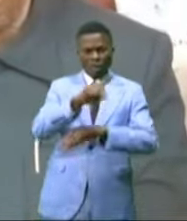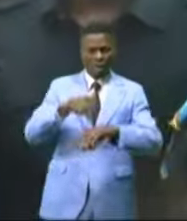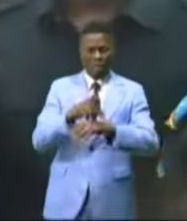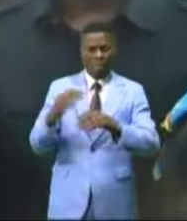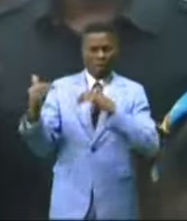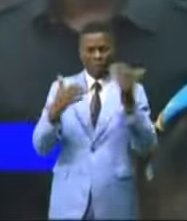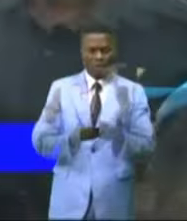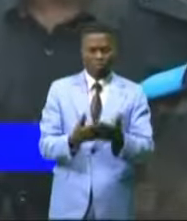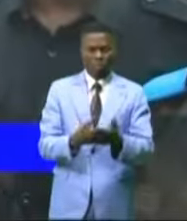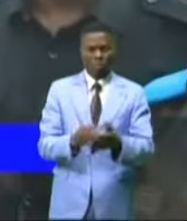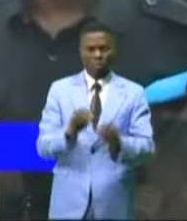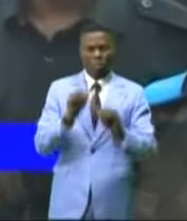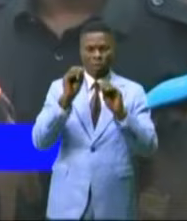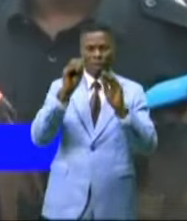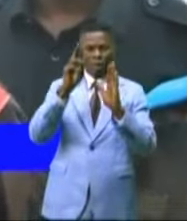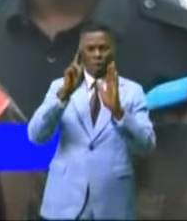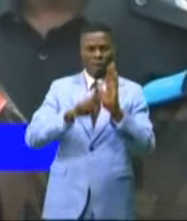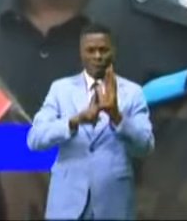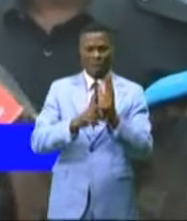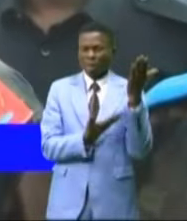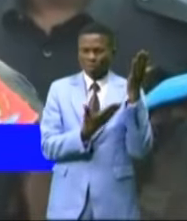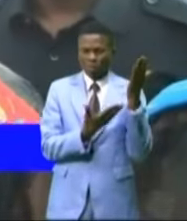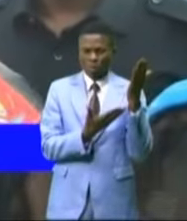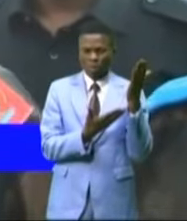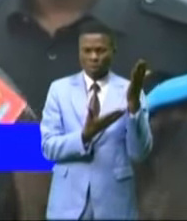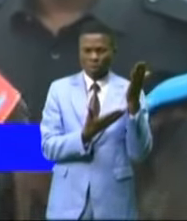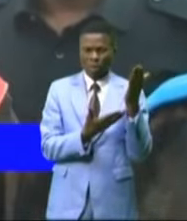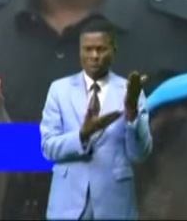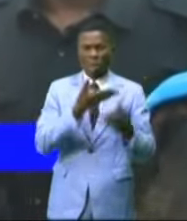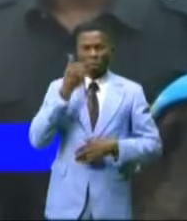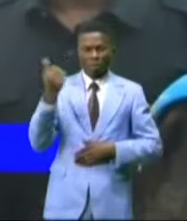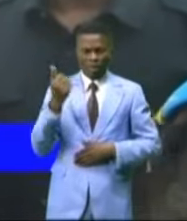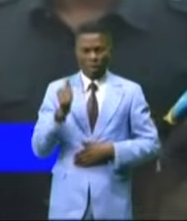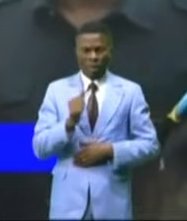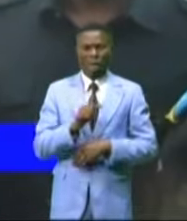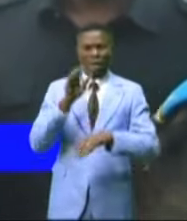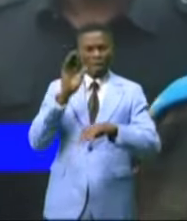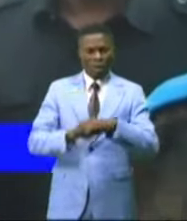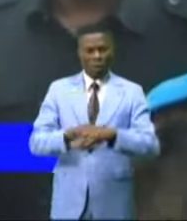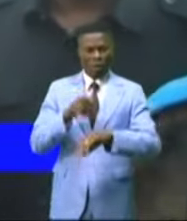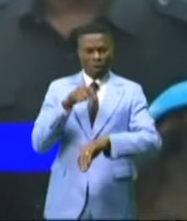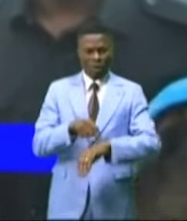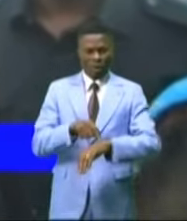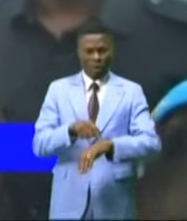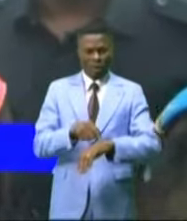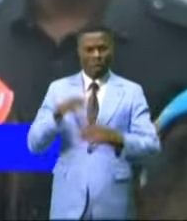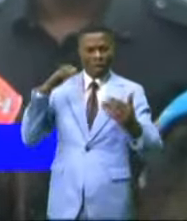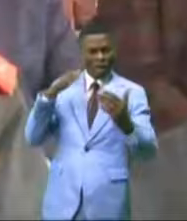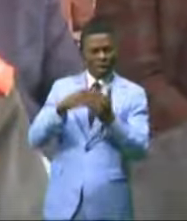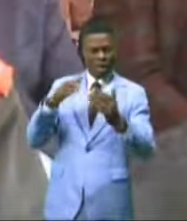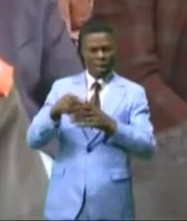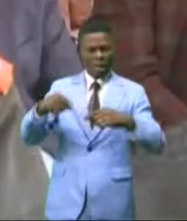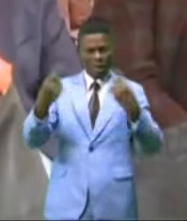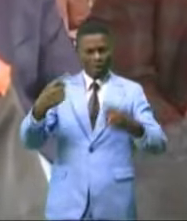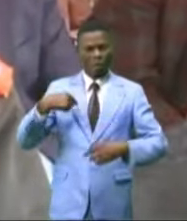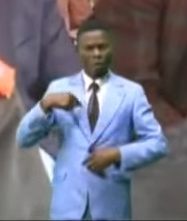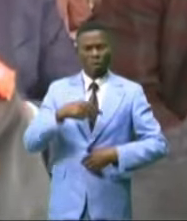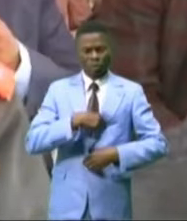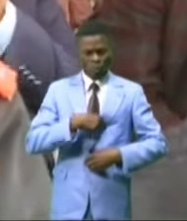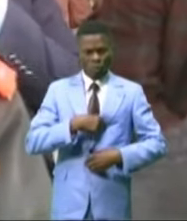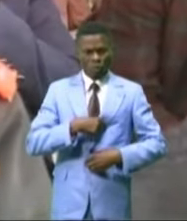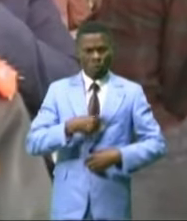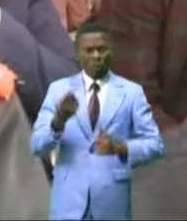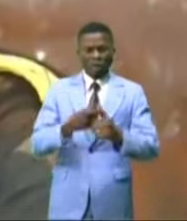guerre ce qui est significatif car il intervient au moment où nous sommes sous la pression de l'ennemi c'est d'abord